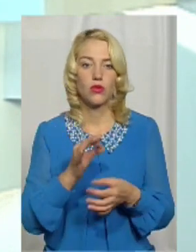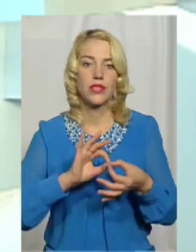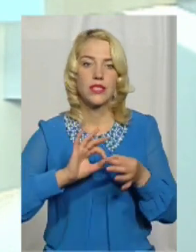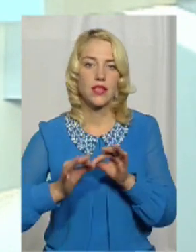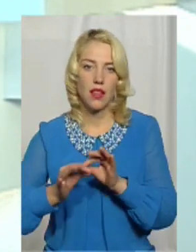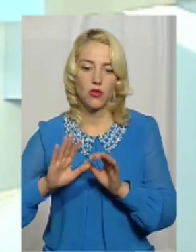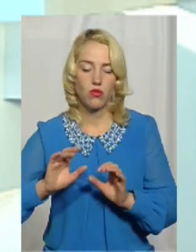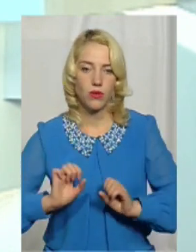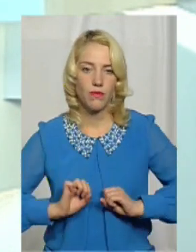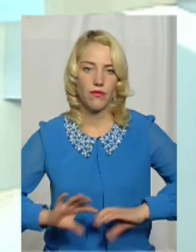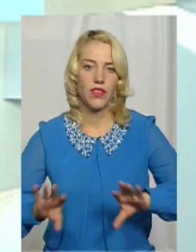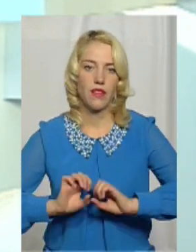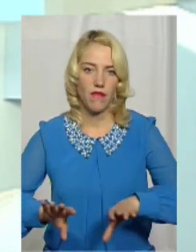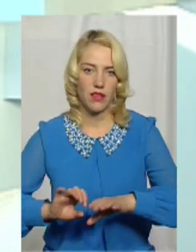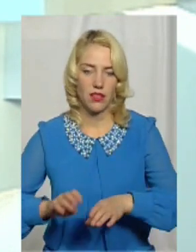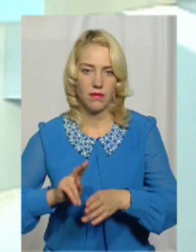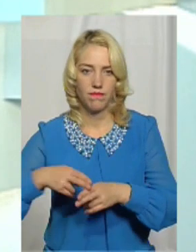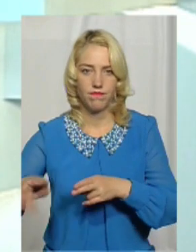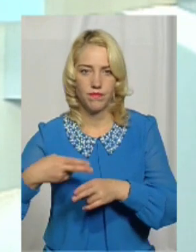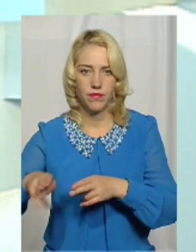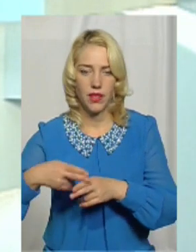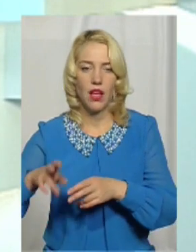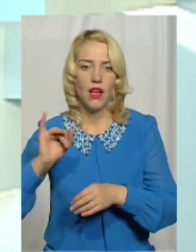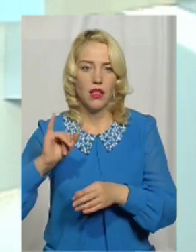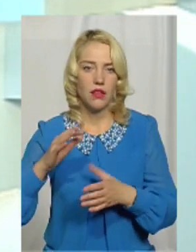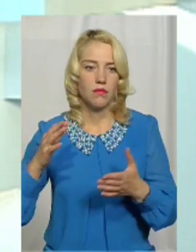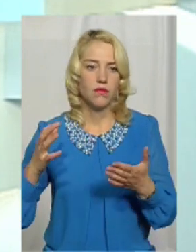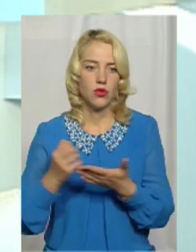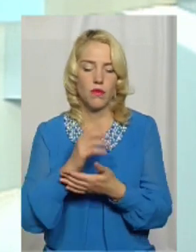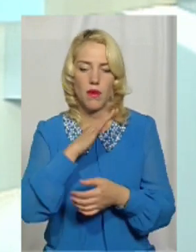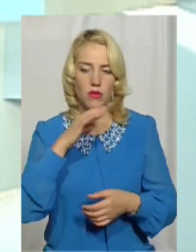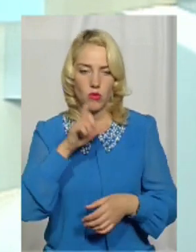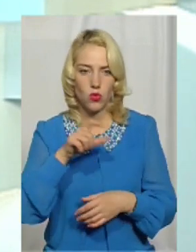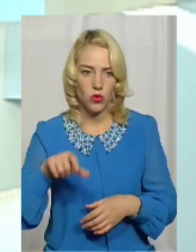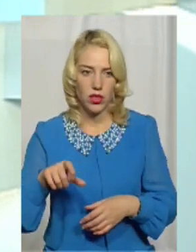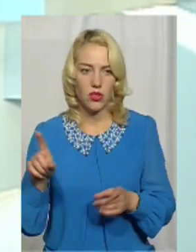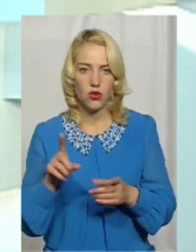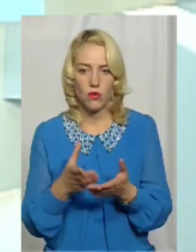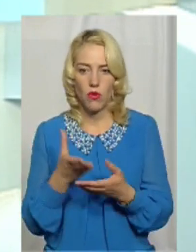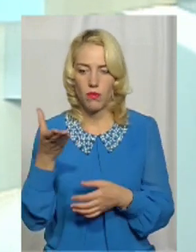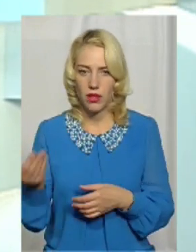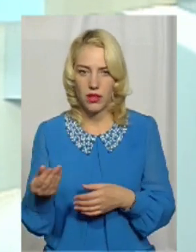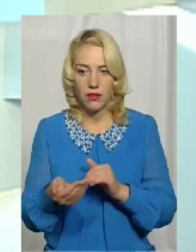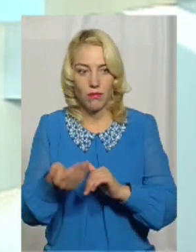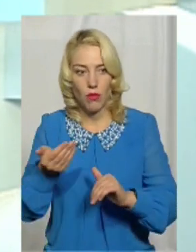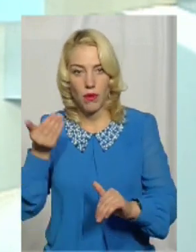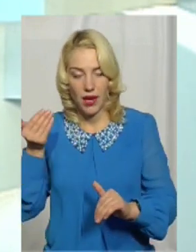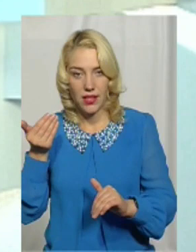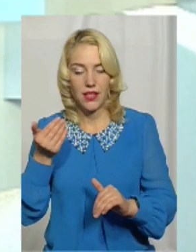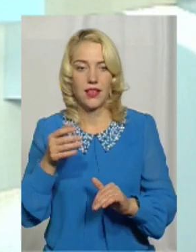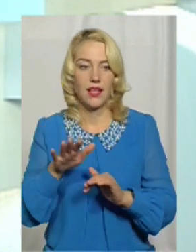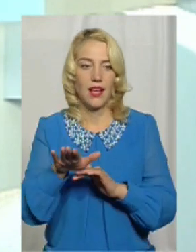складно потім його віддавати, оці проценти і все. І багато людей, щоб оплатити попередній